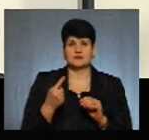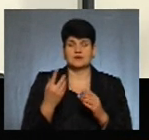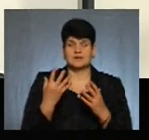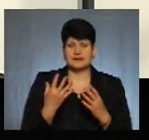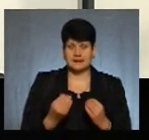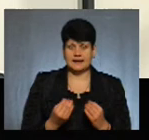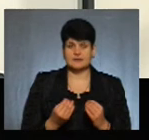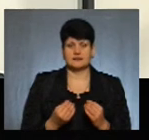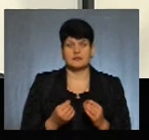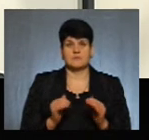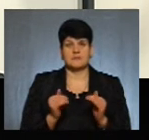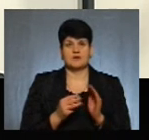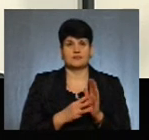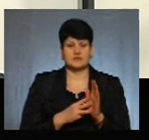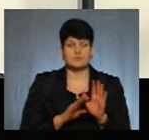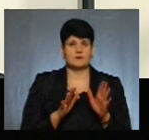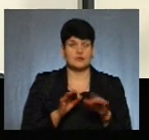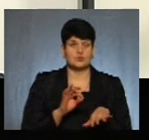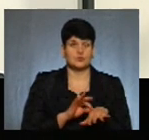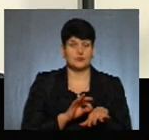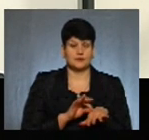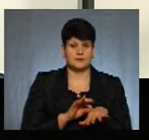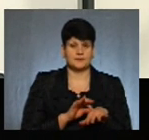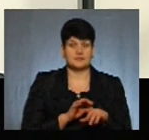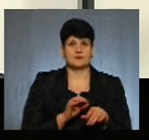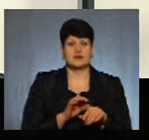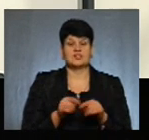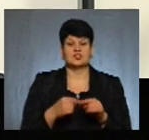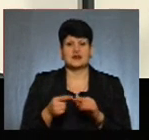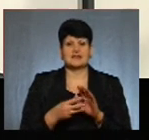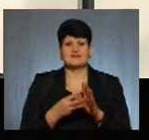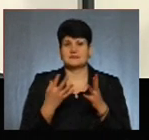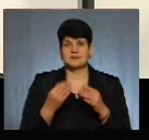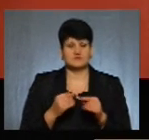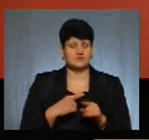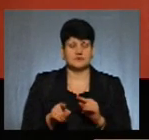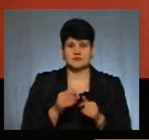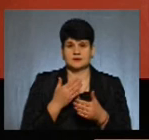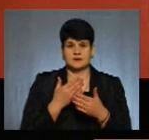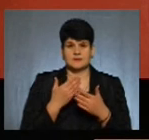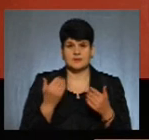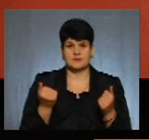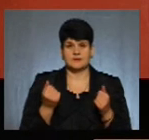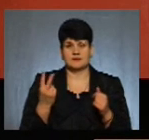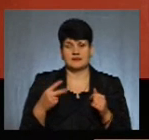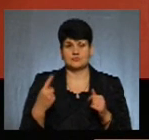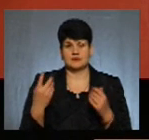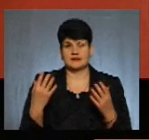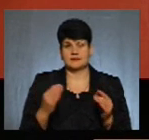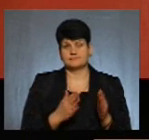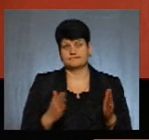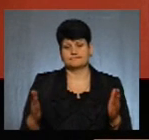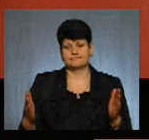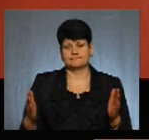Тобто від моменту контакту захворіє людина через 8 днів, не раніше. 8 і максимальний 21